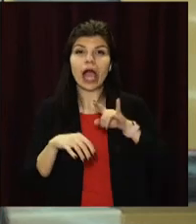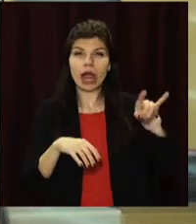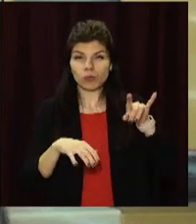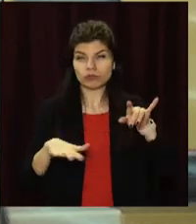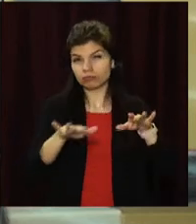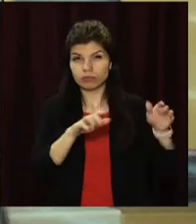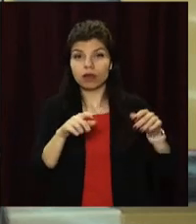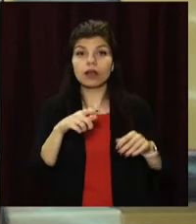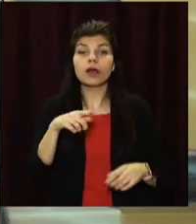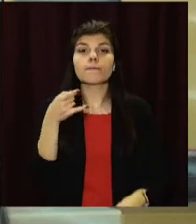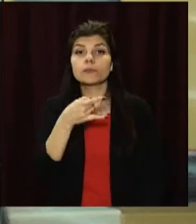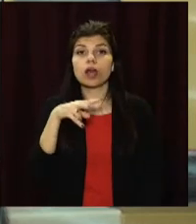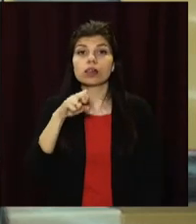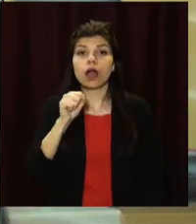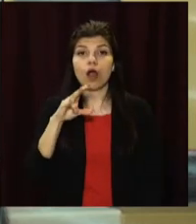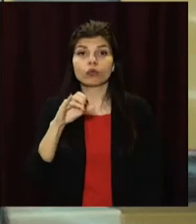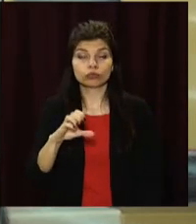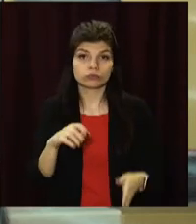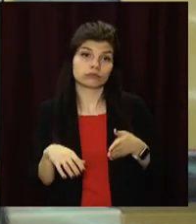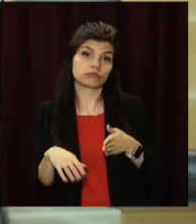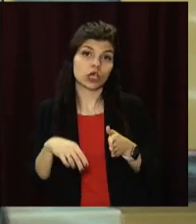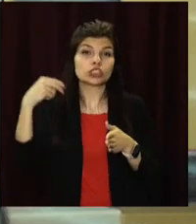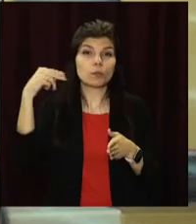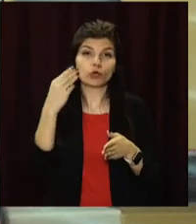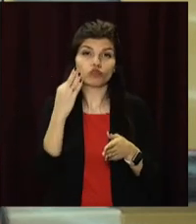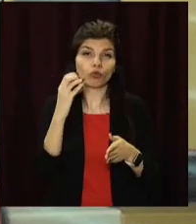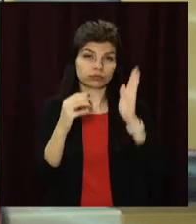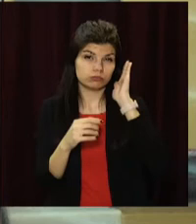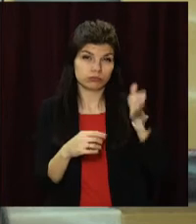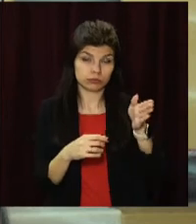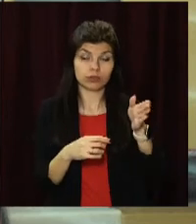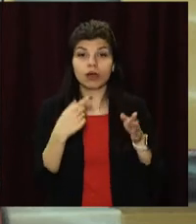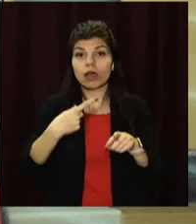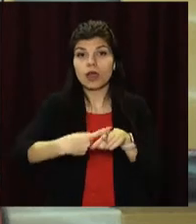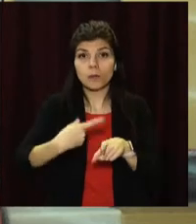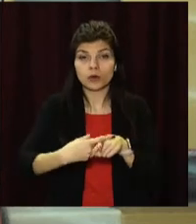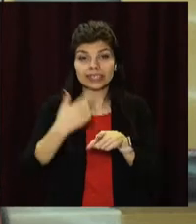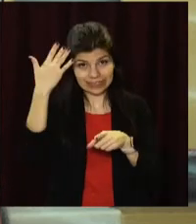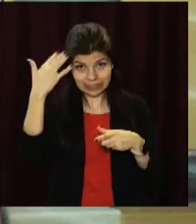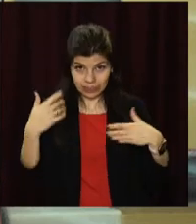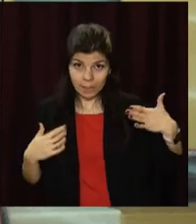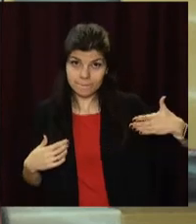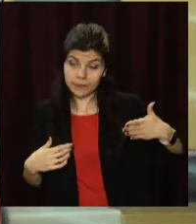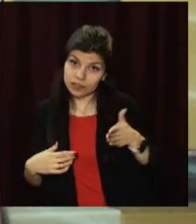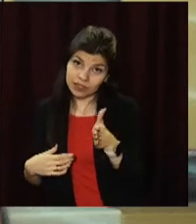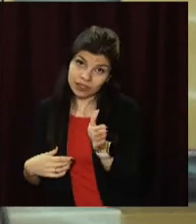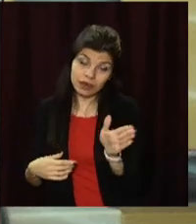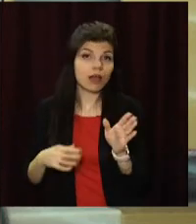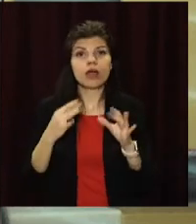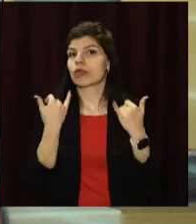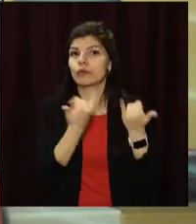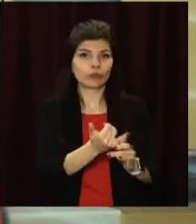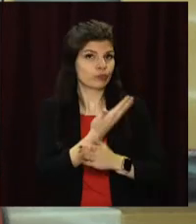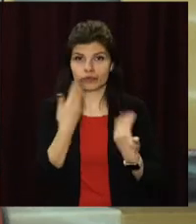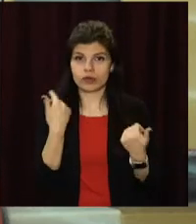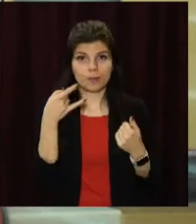Аеропортівської. Ланос рухався Аеропортівською з боку Запорізького шосе. На перехресті почав повертати ліворуч та не пропустив